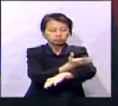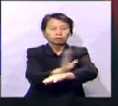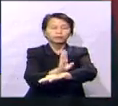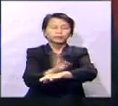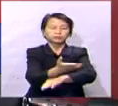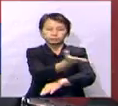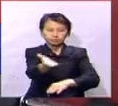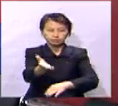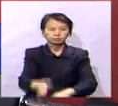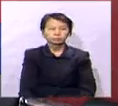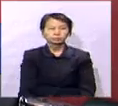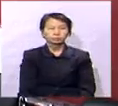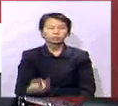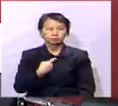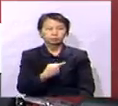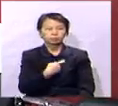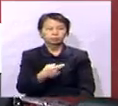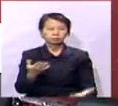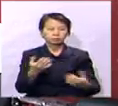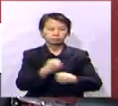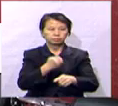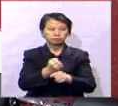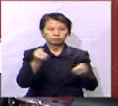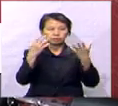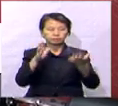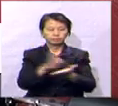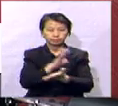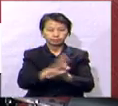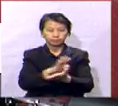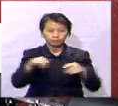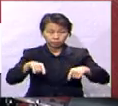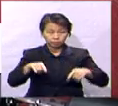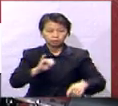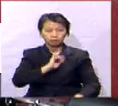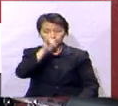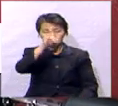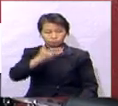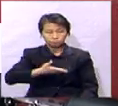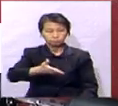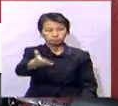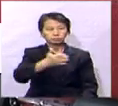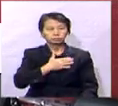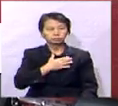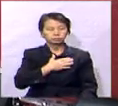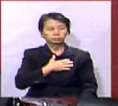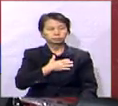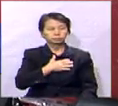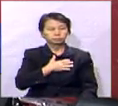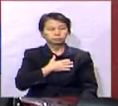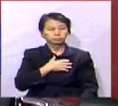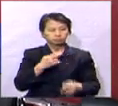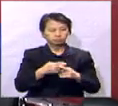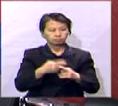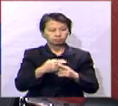perniagaan mereka. We meet a lot of people here. And I was actually invited by a close friend of mine over in, her name